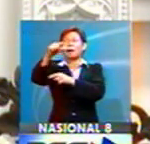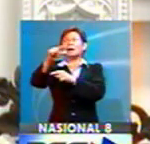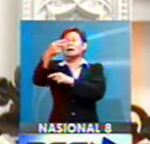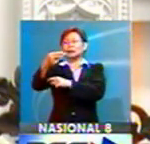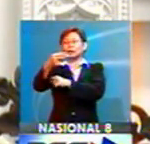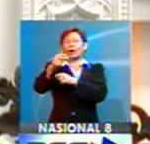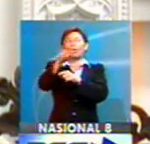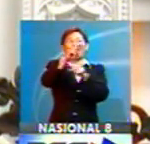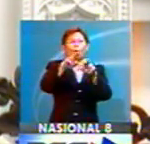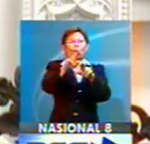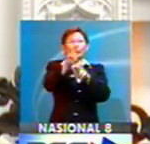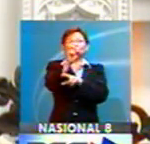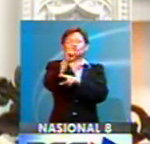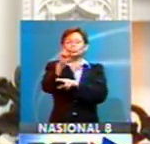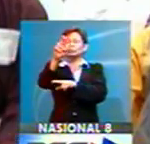DUN Rantau.